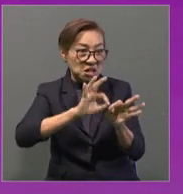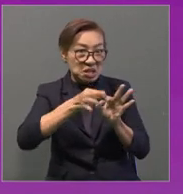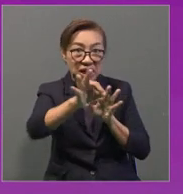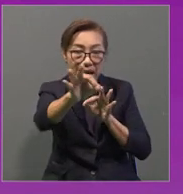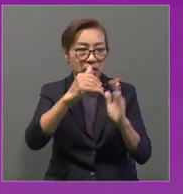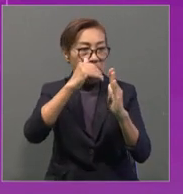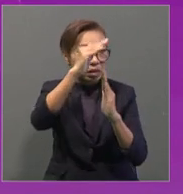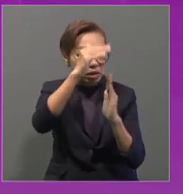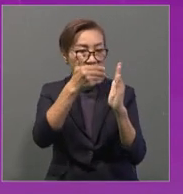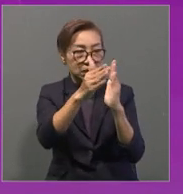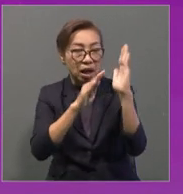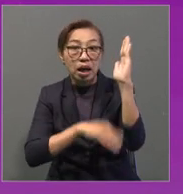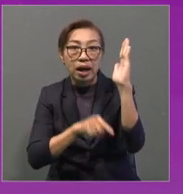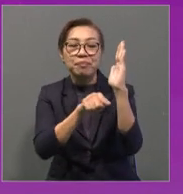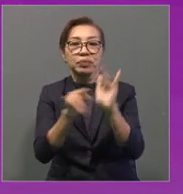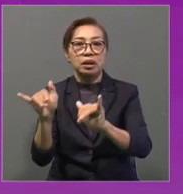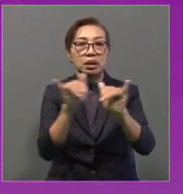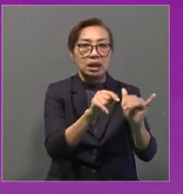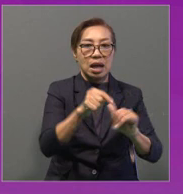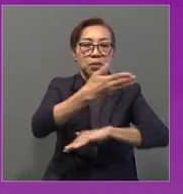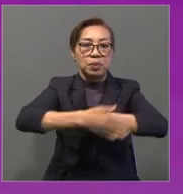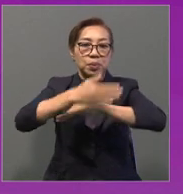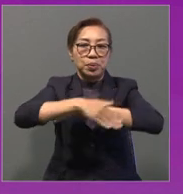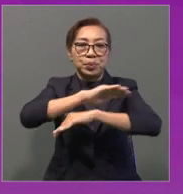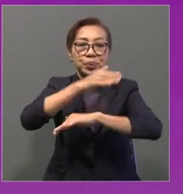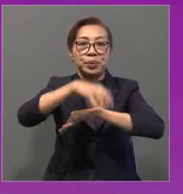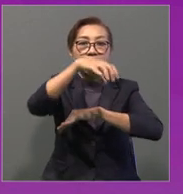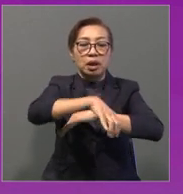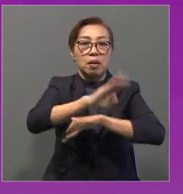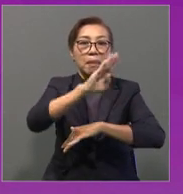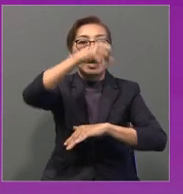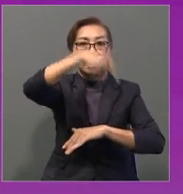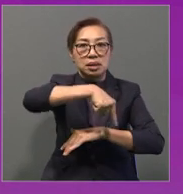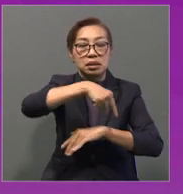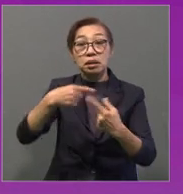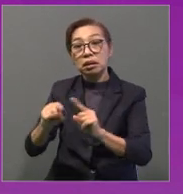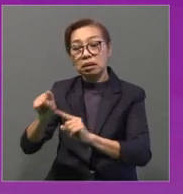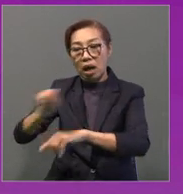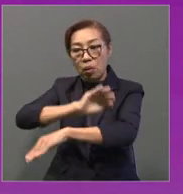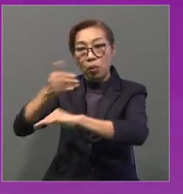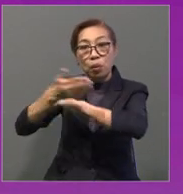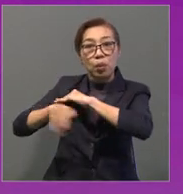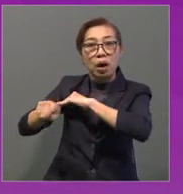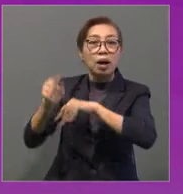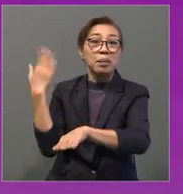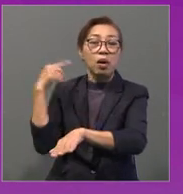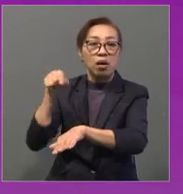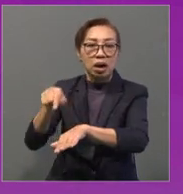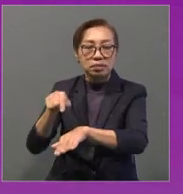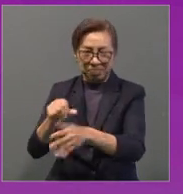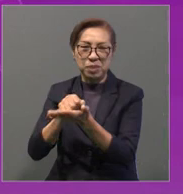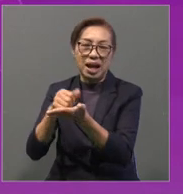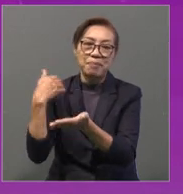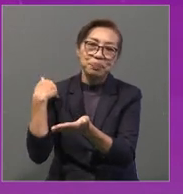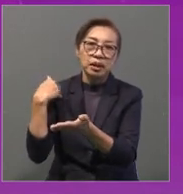จะมาอยู่ที่สถานีกลางกรุงเทพอภิวัฒน์นะครับขณะที่หัวลำโพงก็ยังให้บริการในส่วนของขบวนรถธรรมดารถชานเมือง